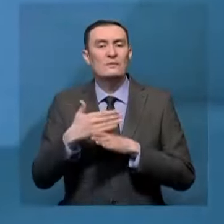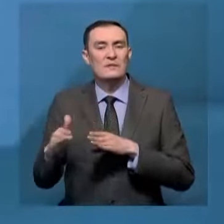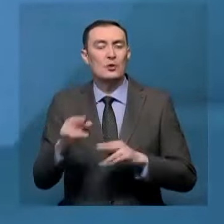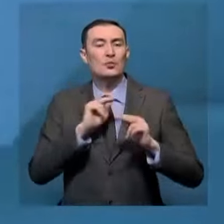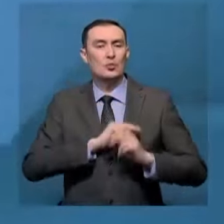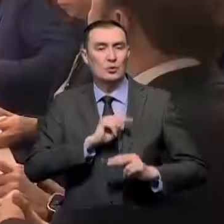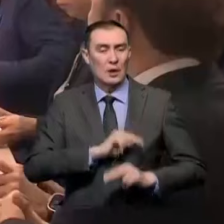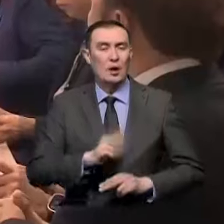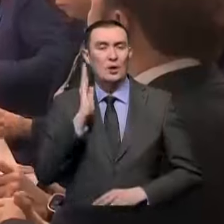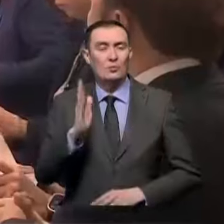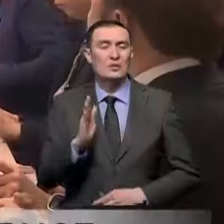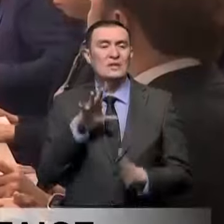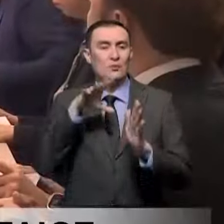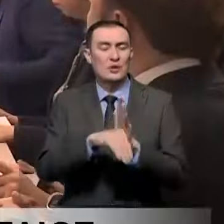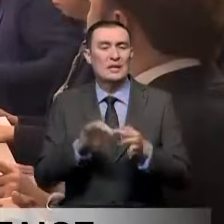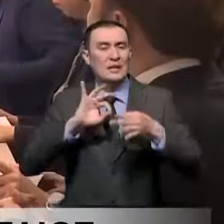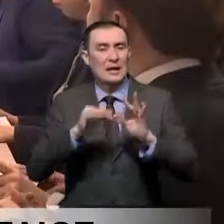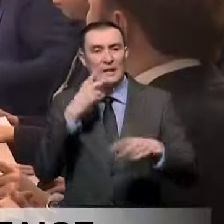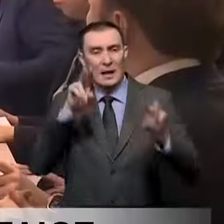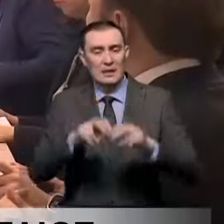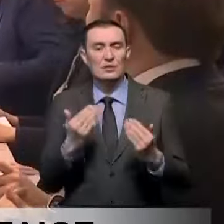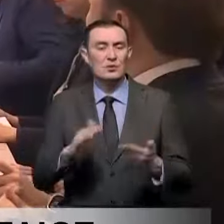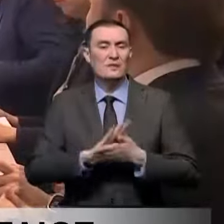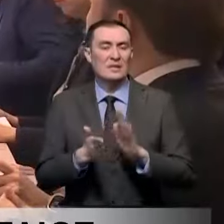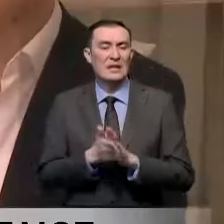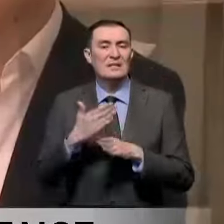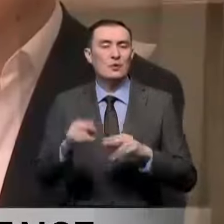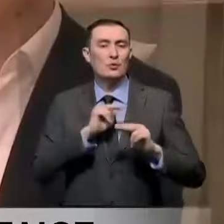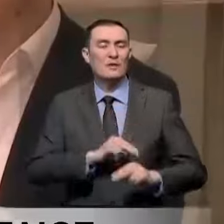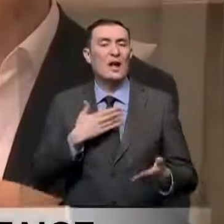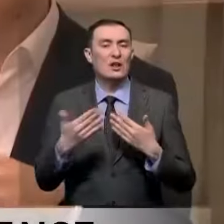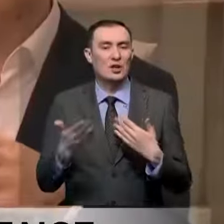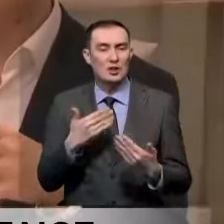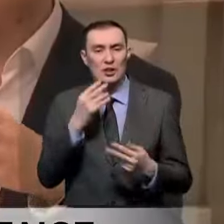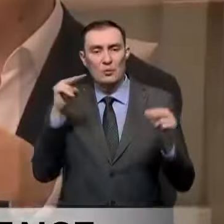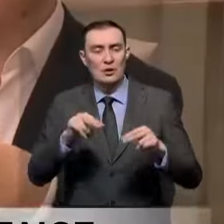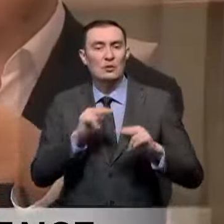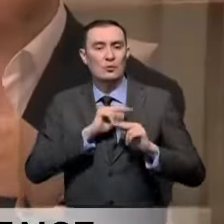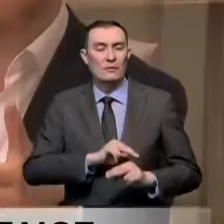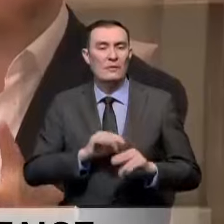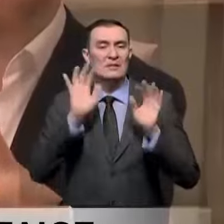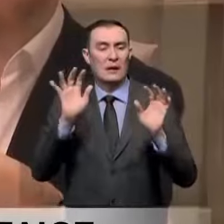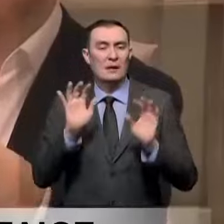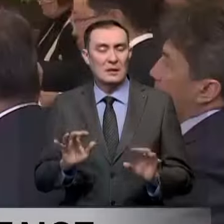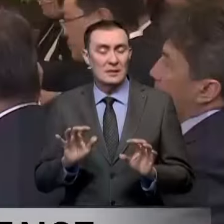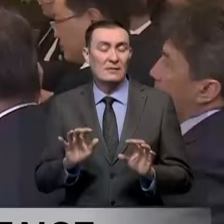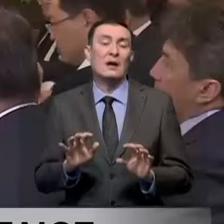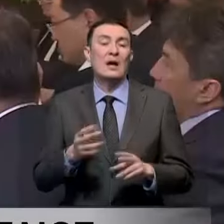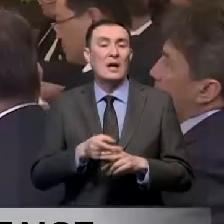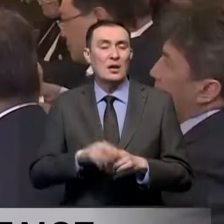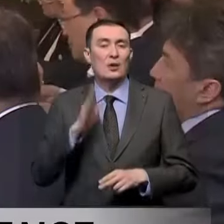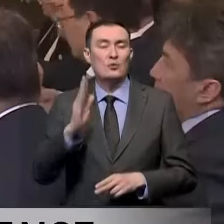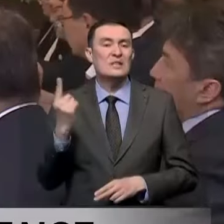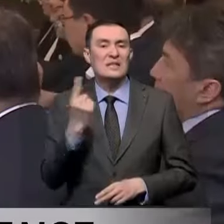области труда. Он будет содержать детальный анализ текущего состояния сферы трудовых отношений и соблюдения трудового законодательства. Это